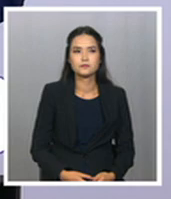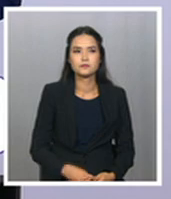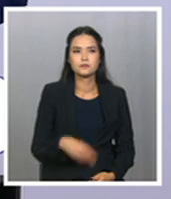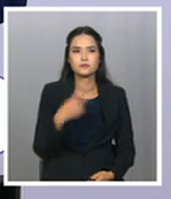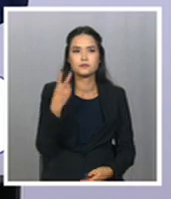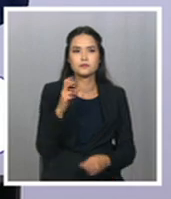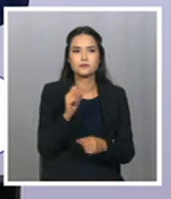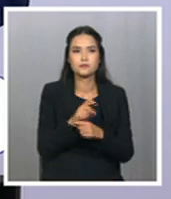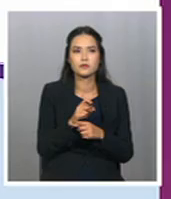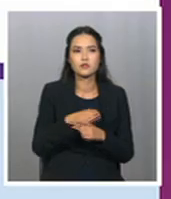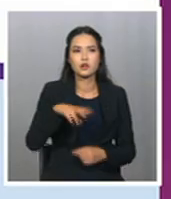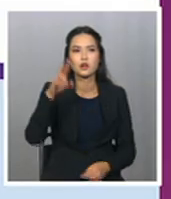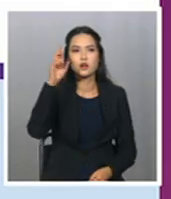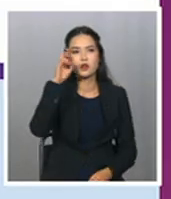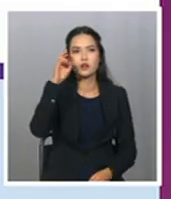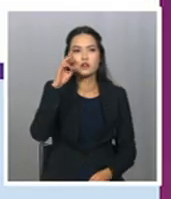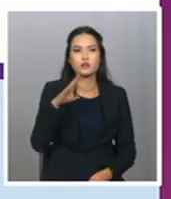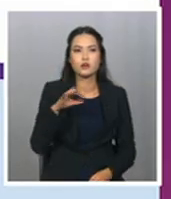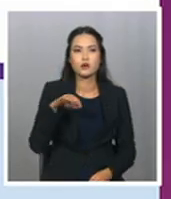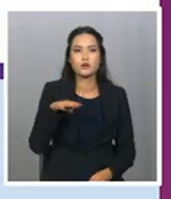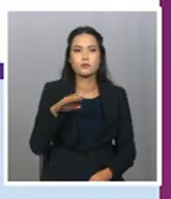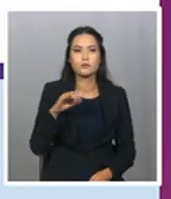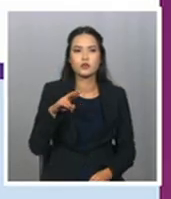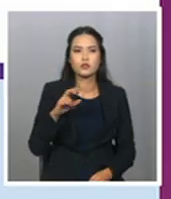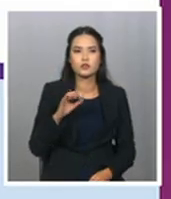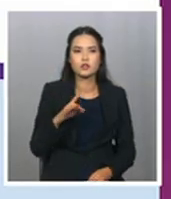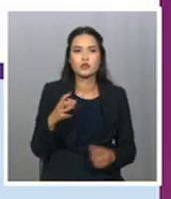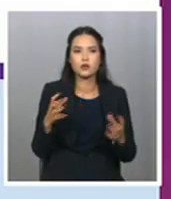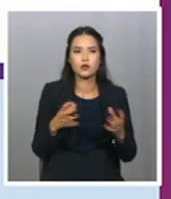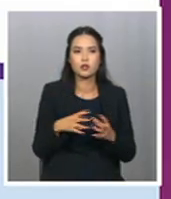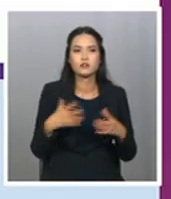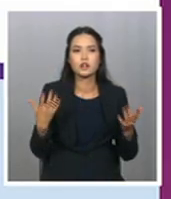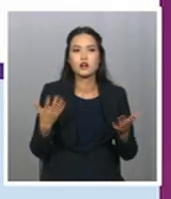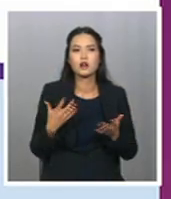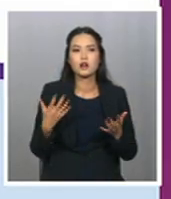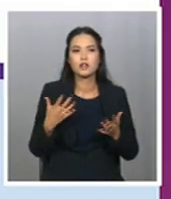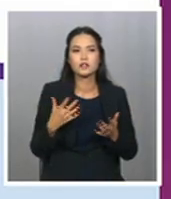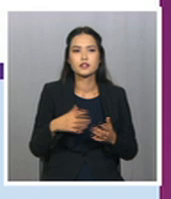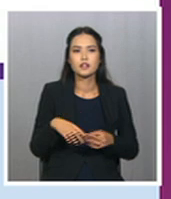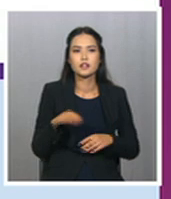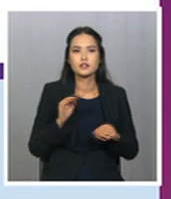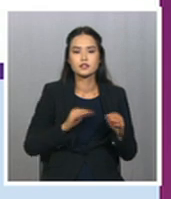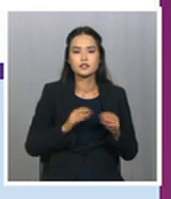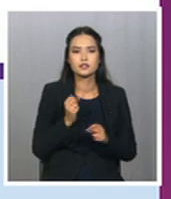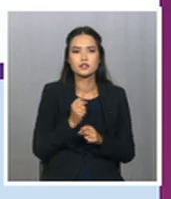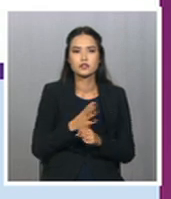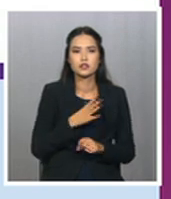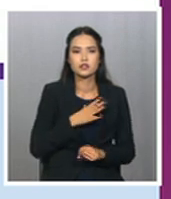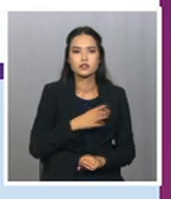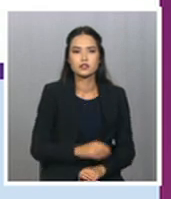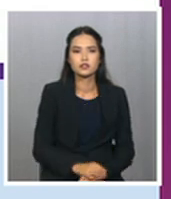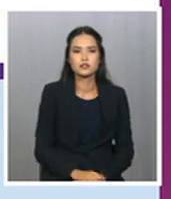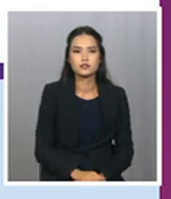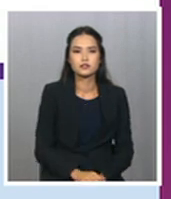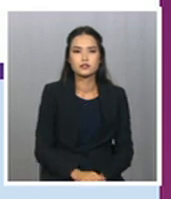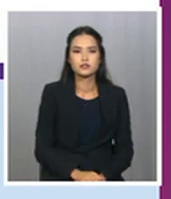Оқушылар, екінші тапсырма. Ұлттық мүдделердің қорғауда қандай іс-әрекеттер